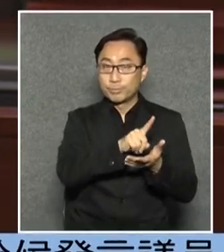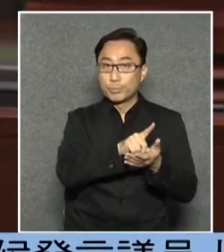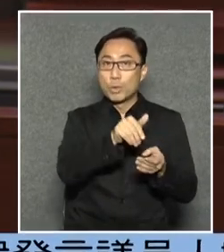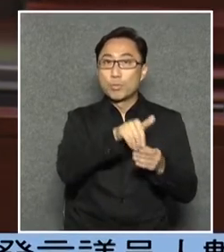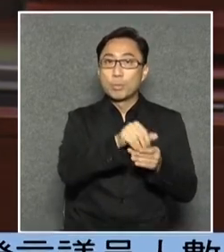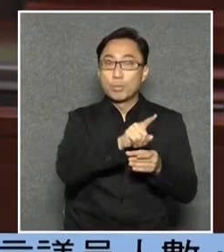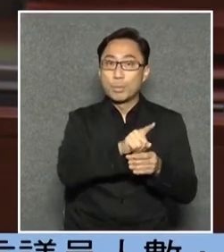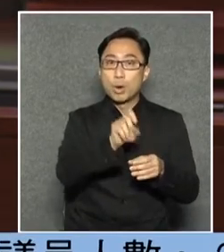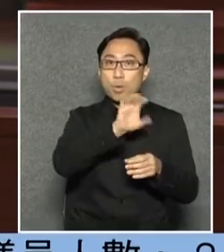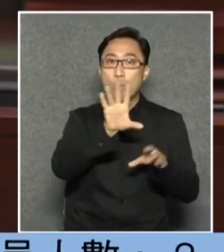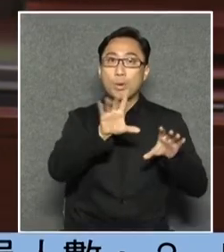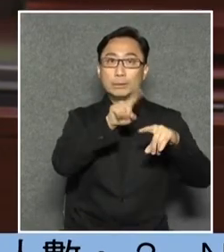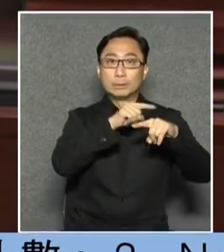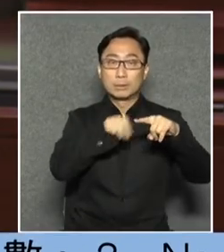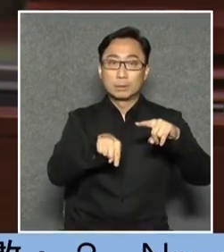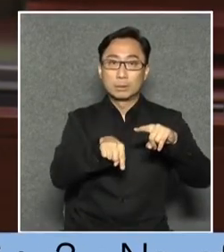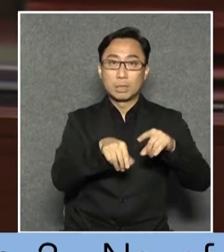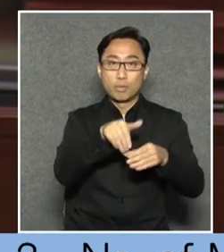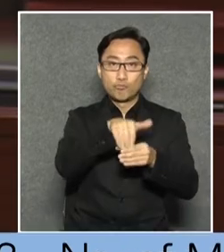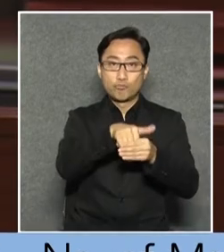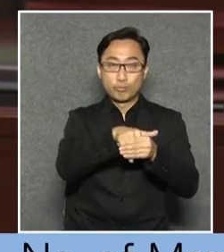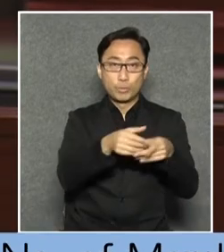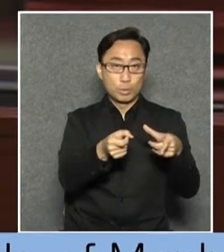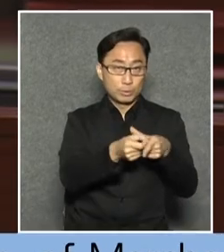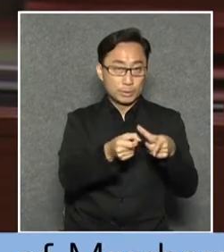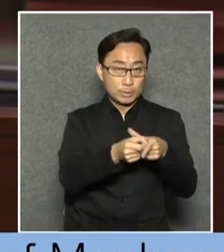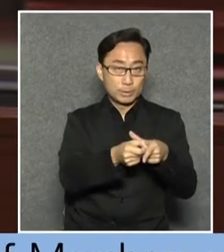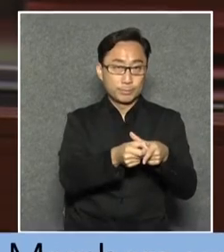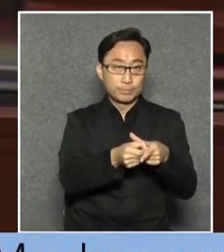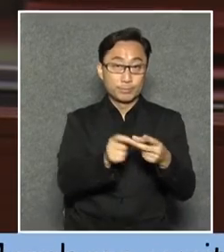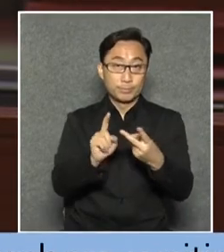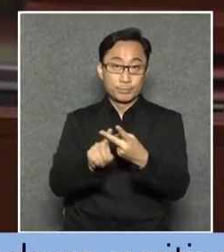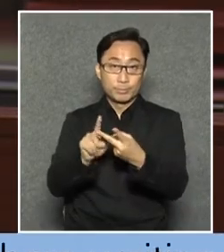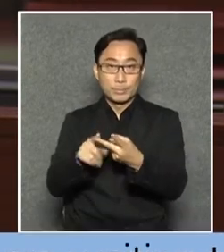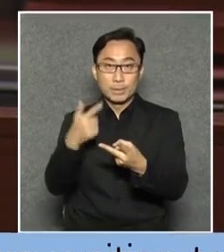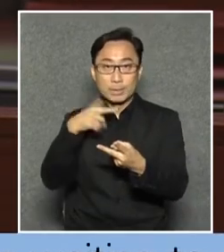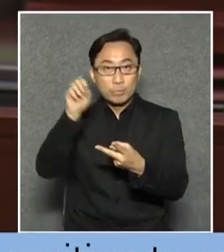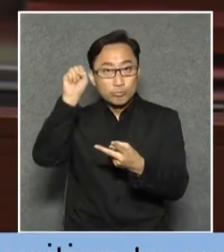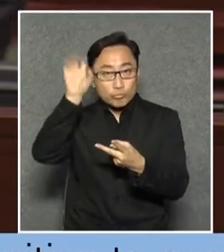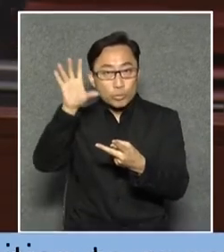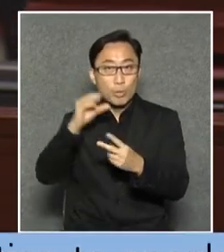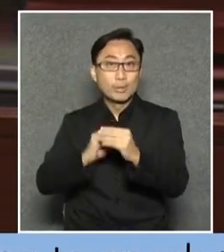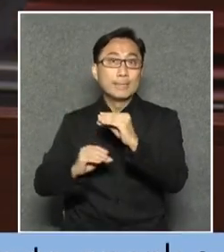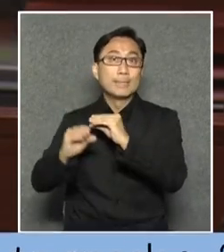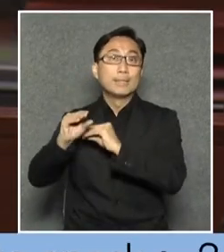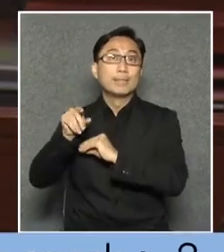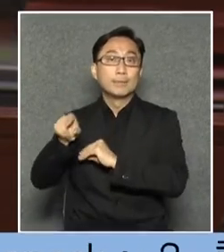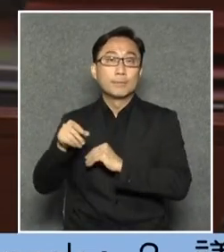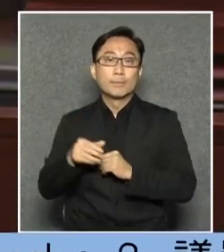大控股有限公司。第二咧就新創建，即係